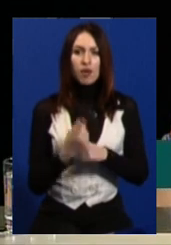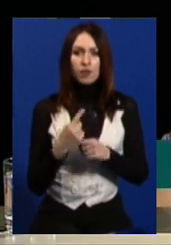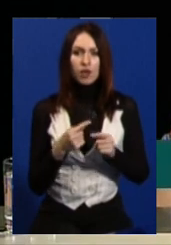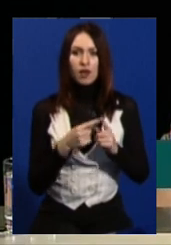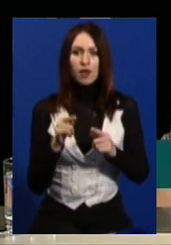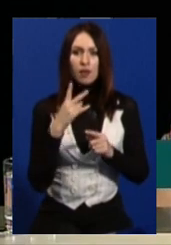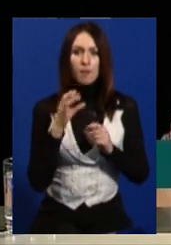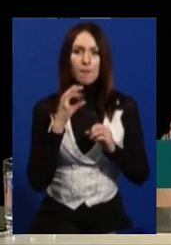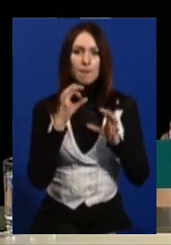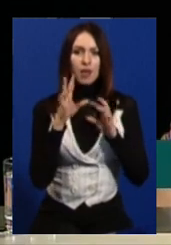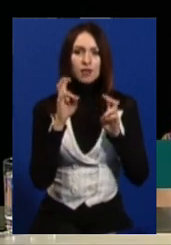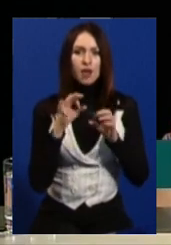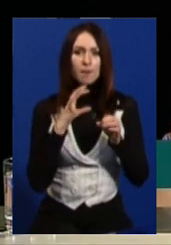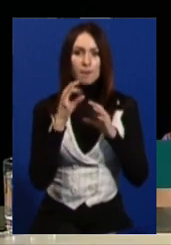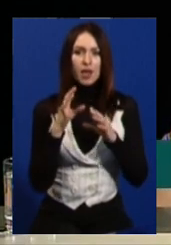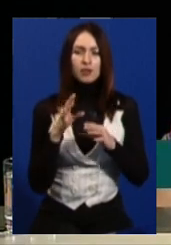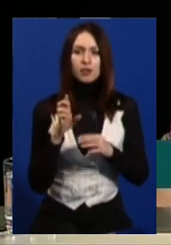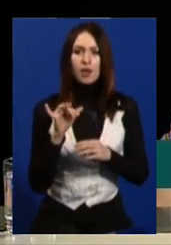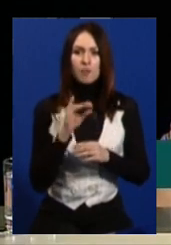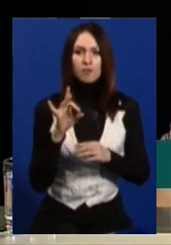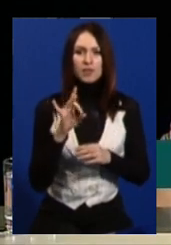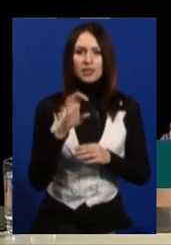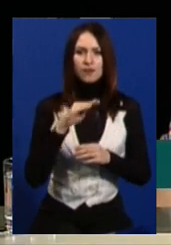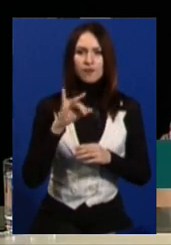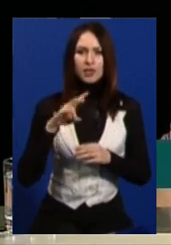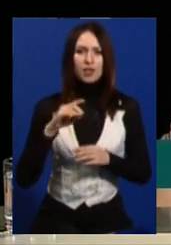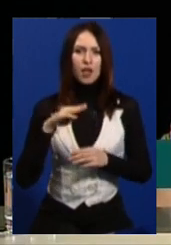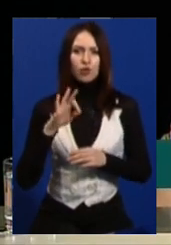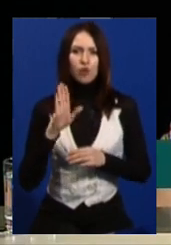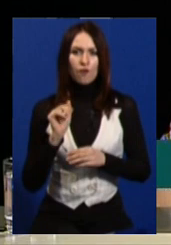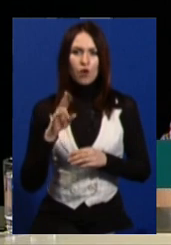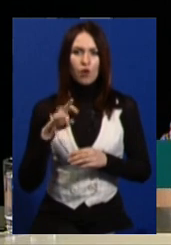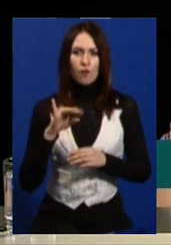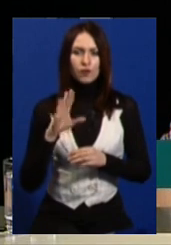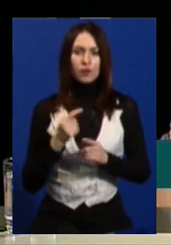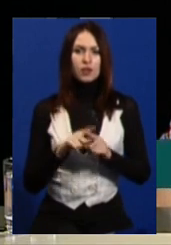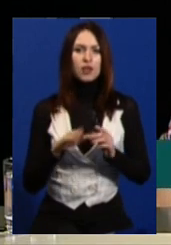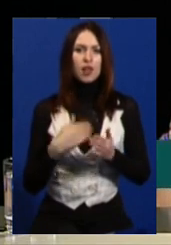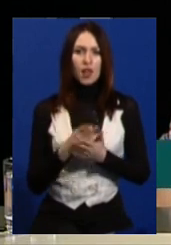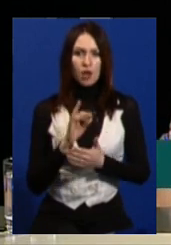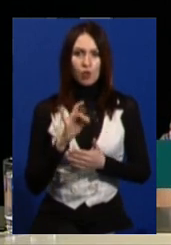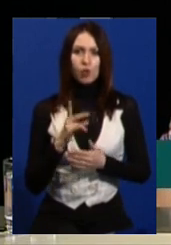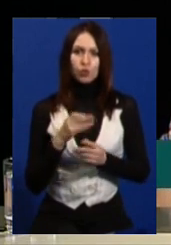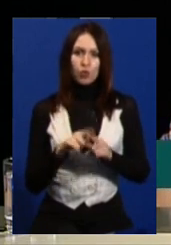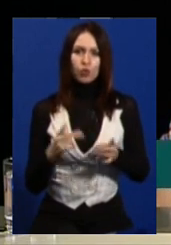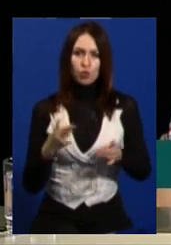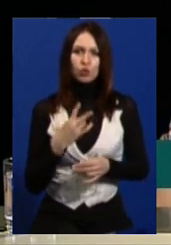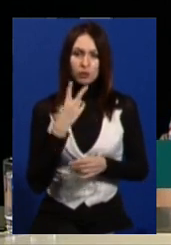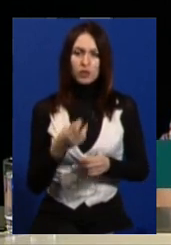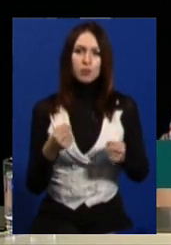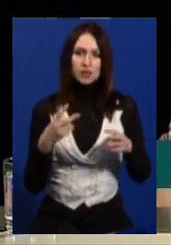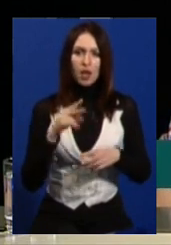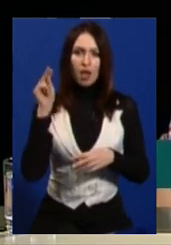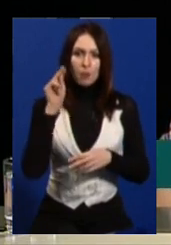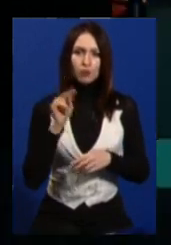виду п'ятна, називаються п'ятна Бельського філатова копліка. Вони характерні для корі. Ну, це має дивитися спеціально